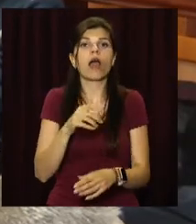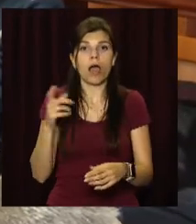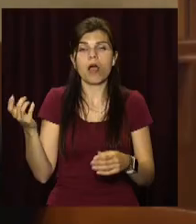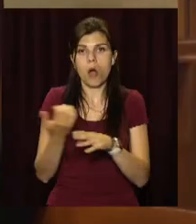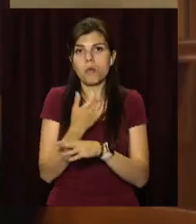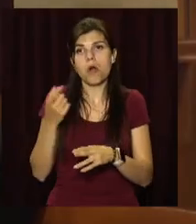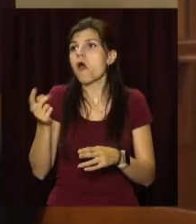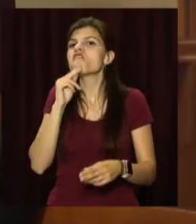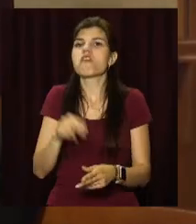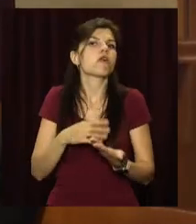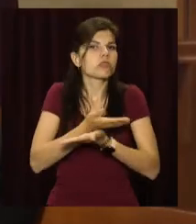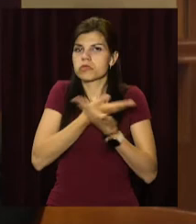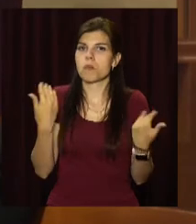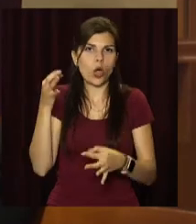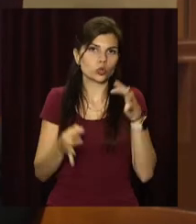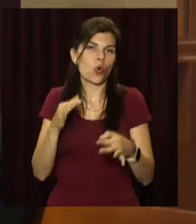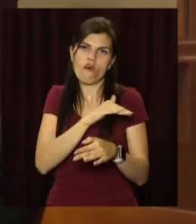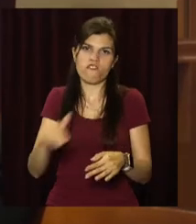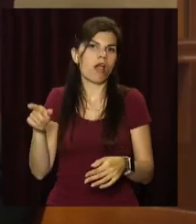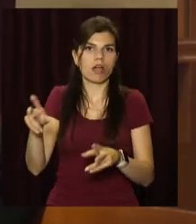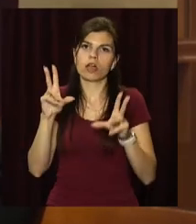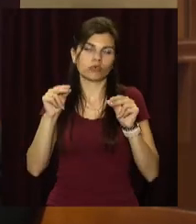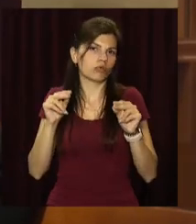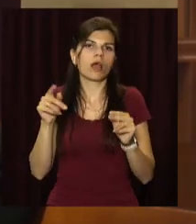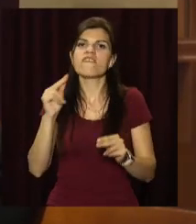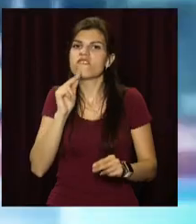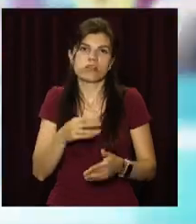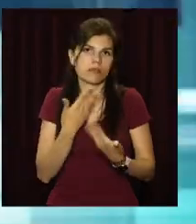злочину відсутній, переконані в суді.